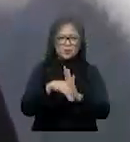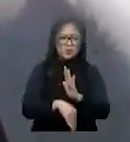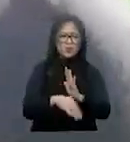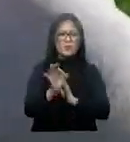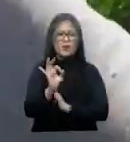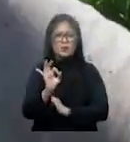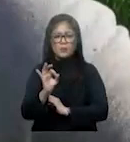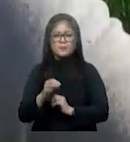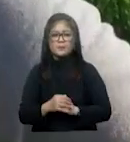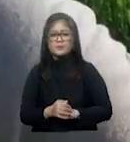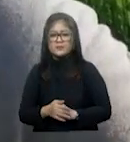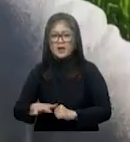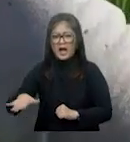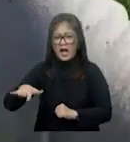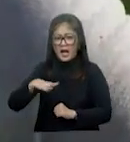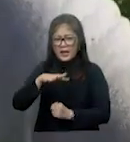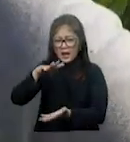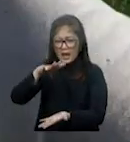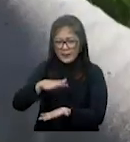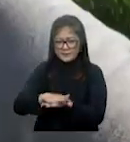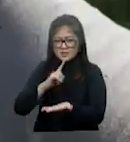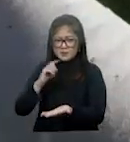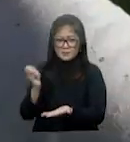Airnya cepat habis, terus